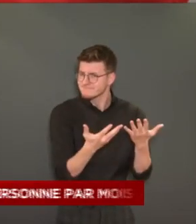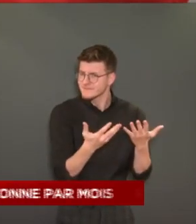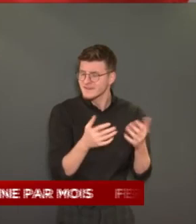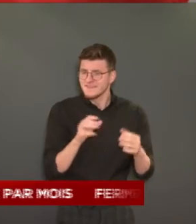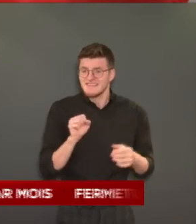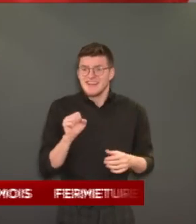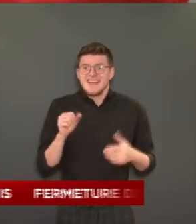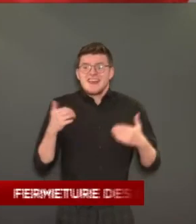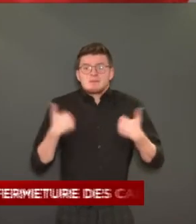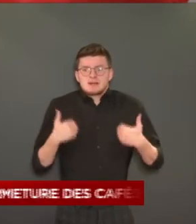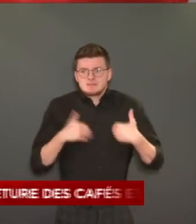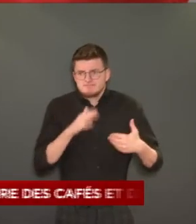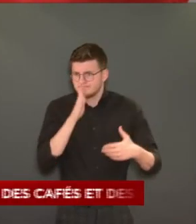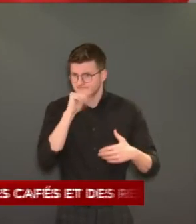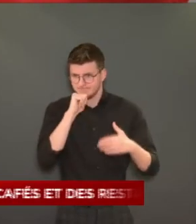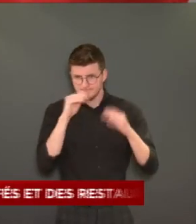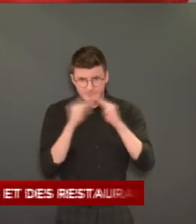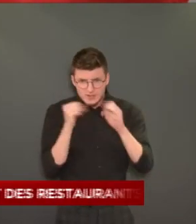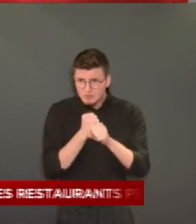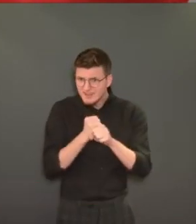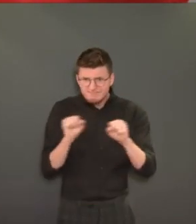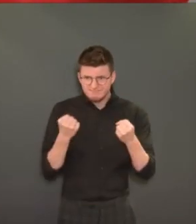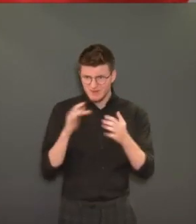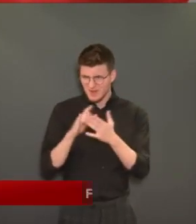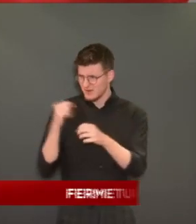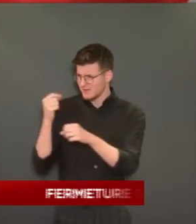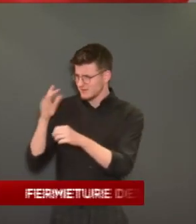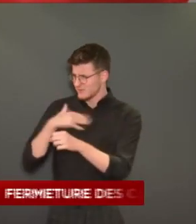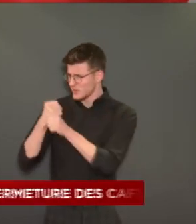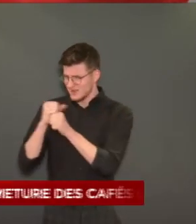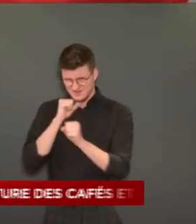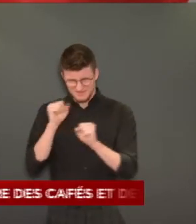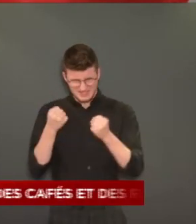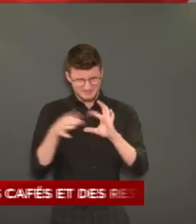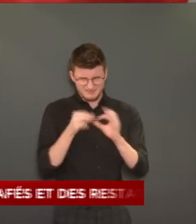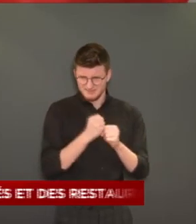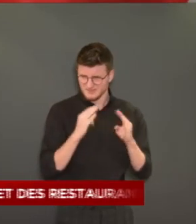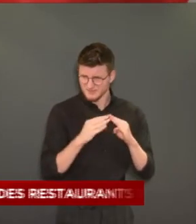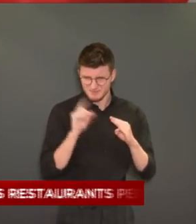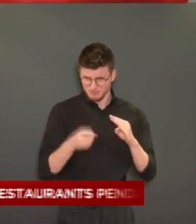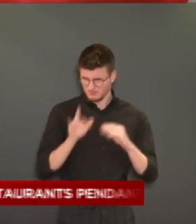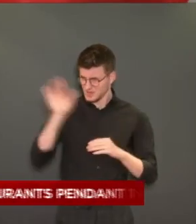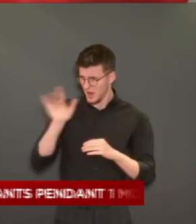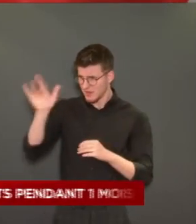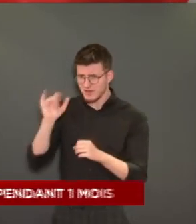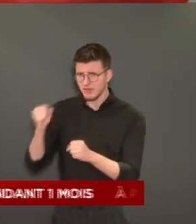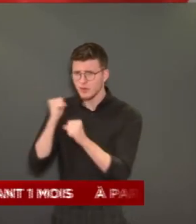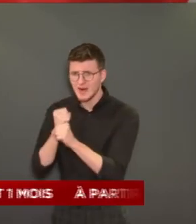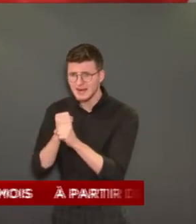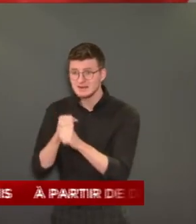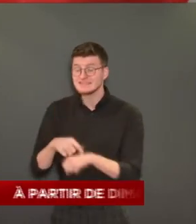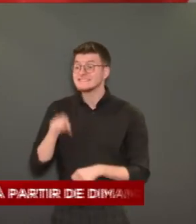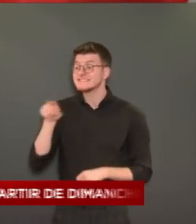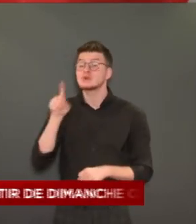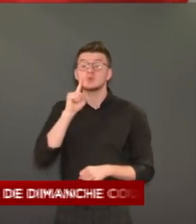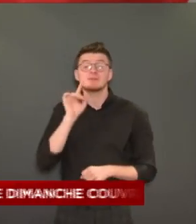Il y a énormément de personnes qui ne peuvent pas faire de télétravail, tout simplement parce que la nature de leur travail ne le permet pas. Eh bien, ces personnes-là